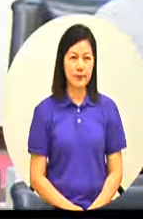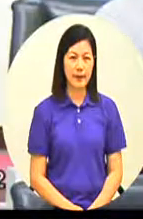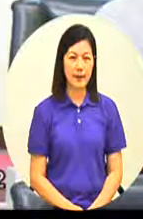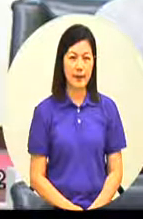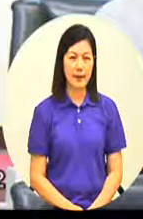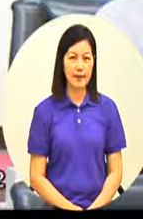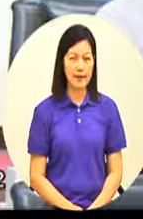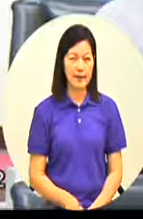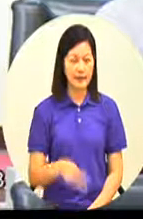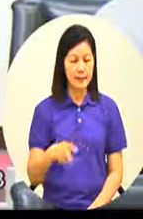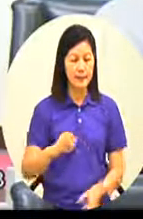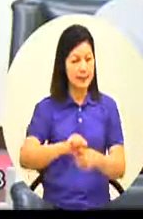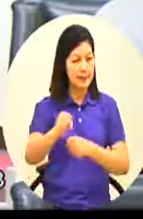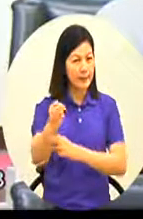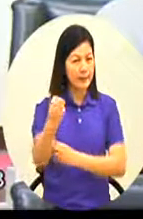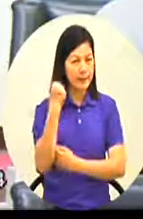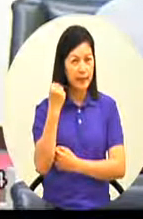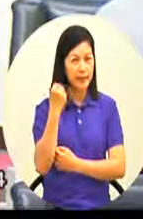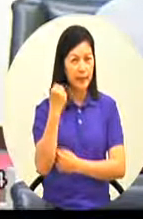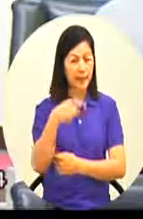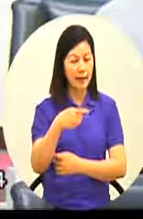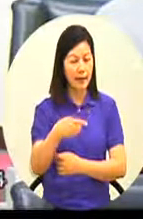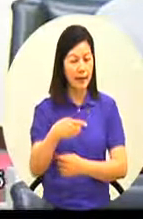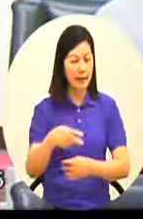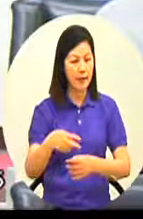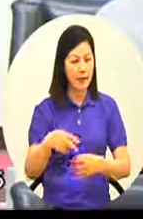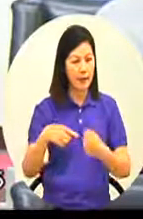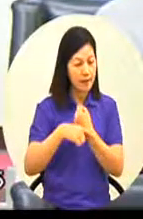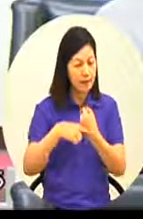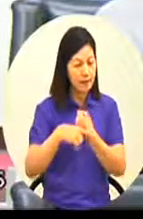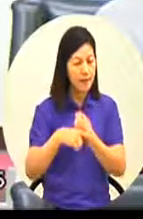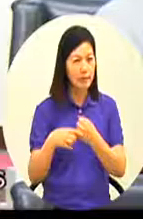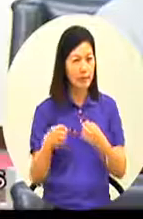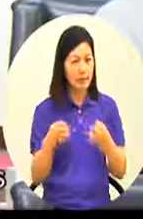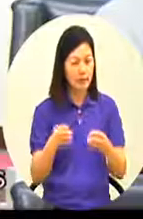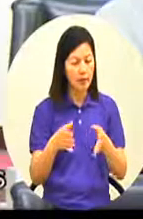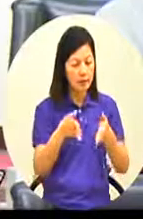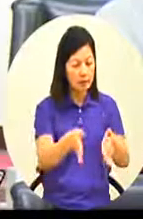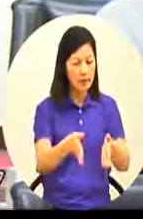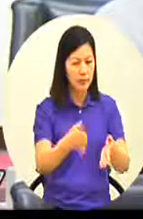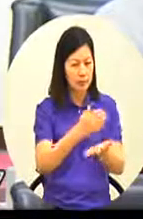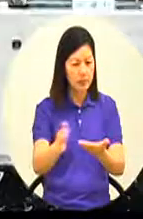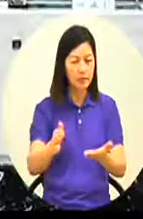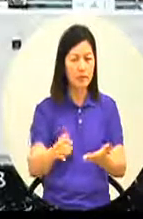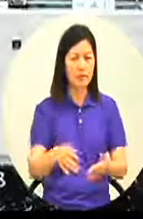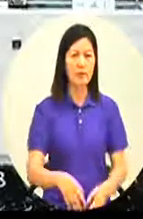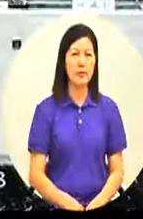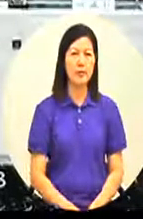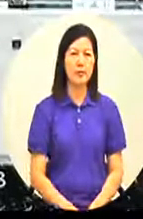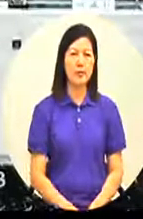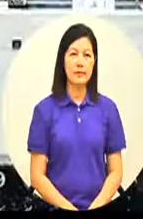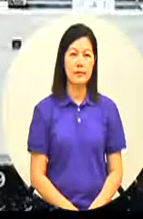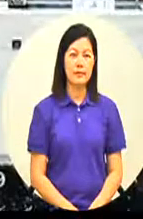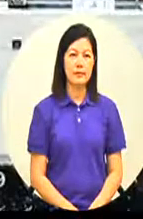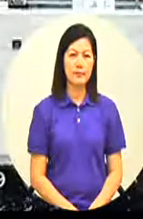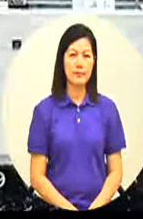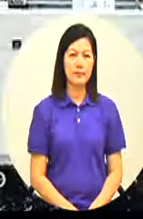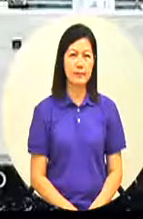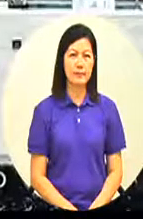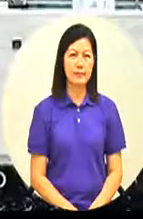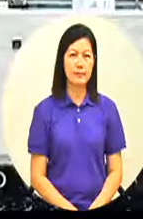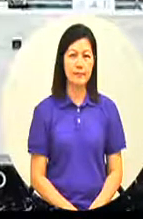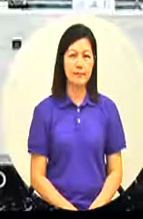去怎样加强这个我托你提供 会， 朝这个方向了吼。好，以上了。 好，谢谢